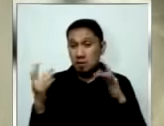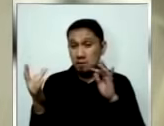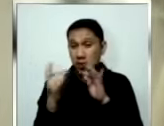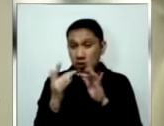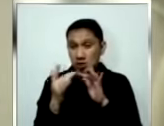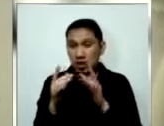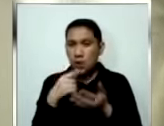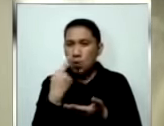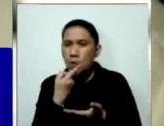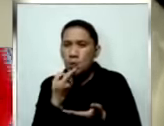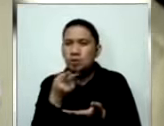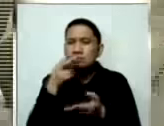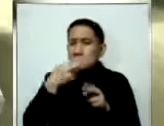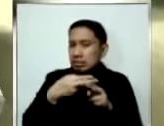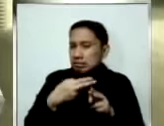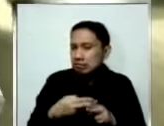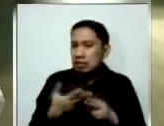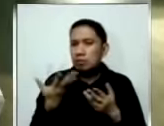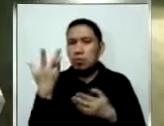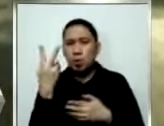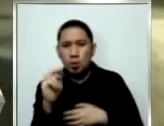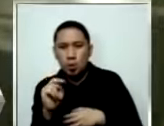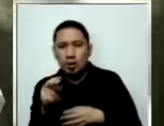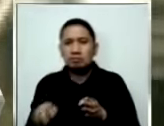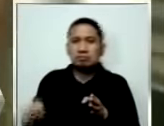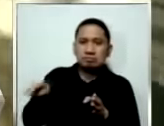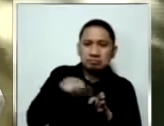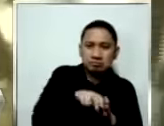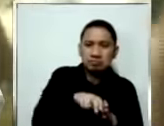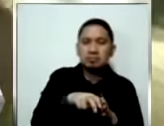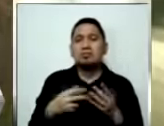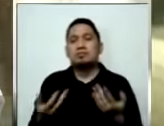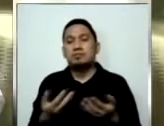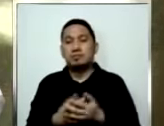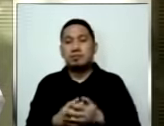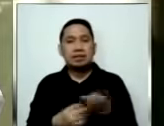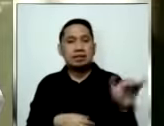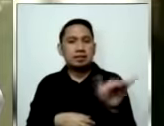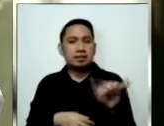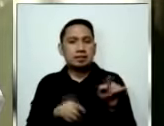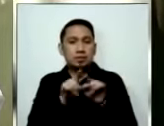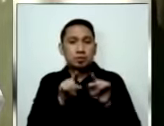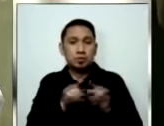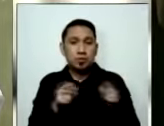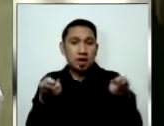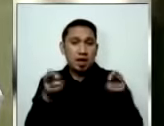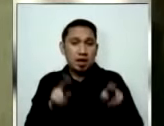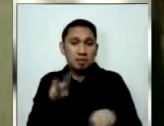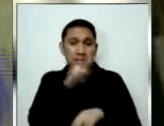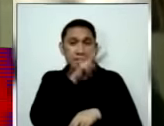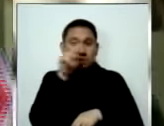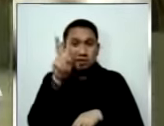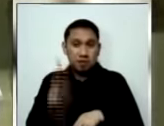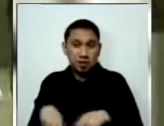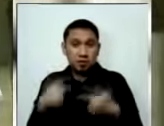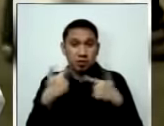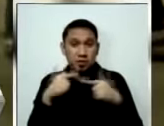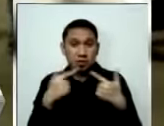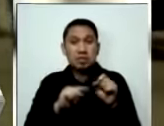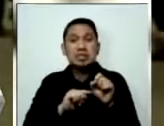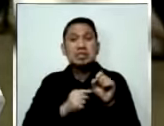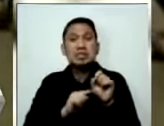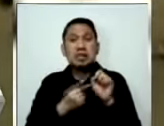sakay at kung kailan sa sumakay. Ganito rin ang sitwasyon sa Valenzuela Gateway Complex kung saan nagsimula na rin bumiyahe ang mga bus